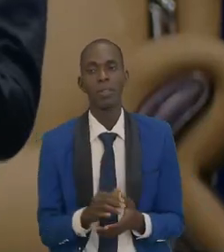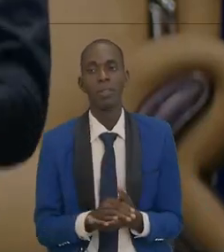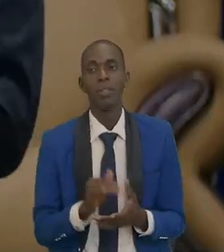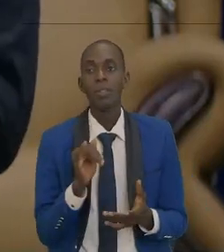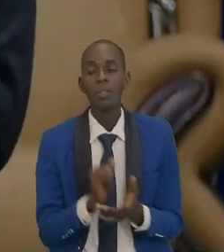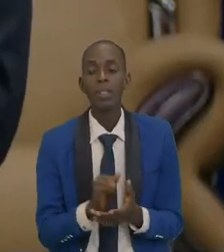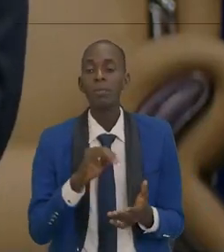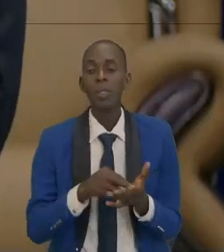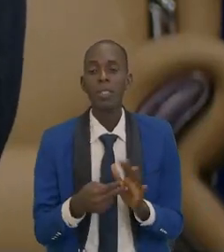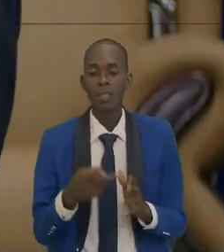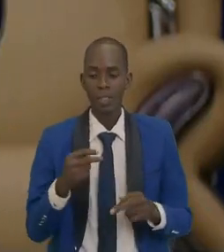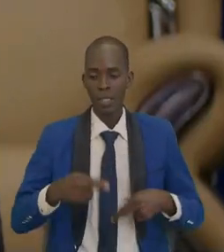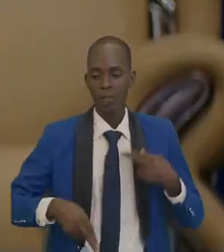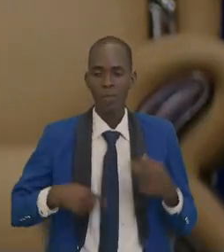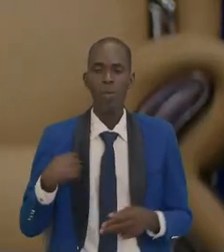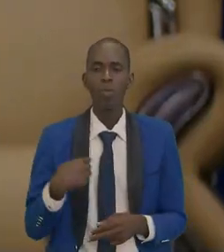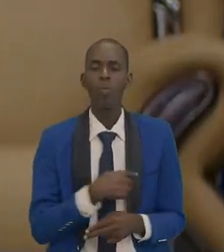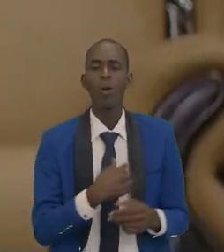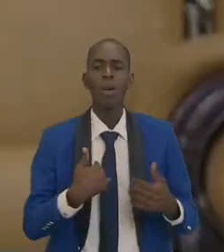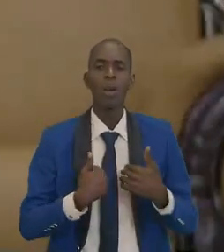Ça dit le réveil que nous attendions.